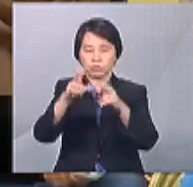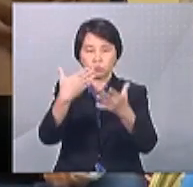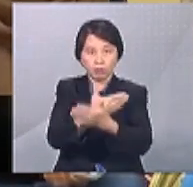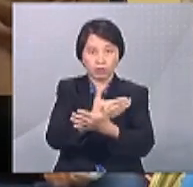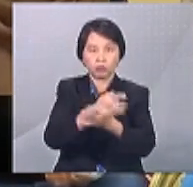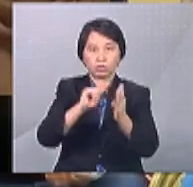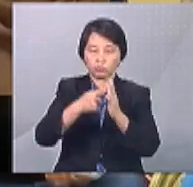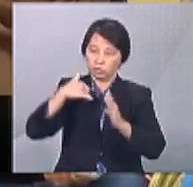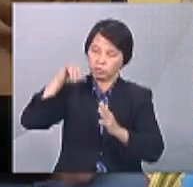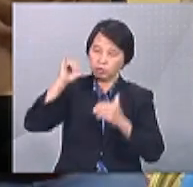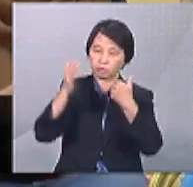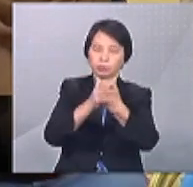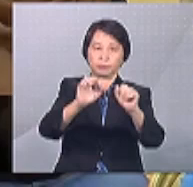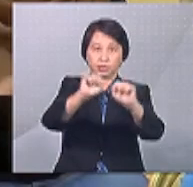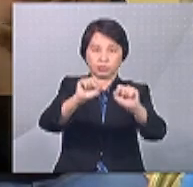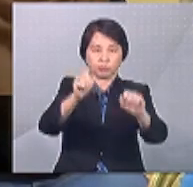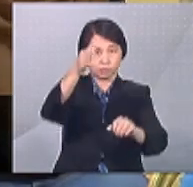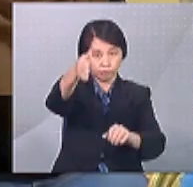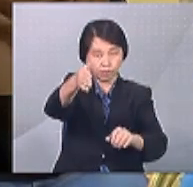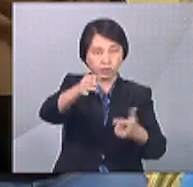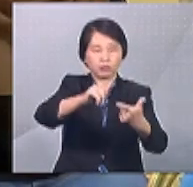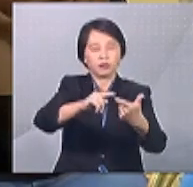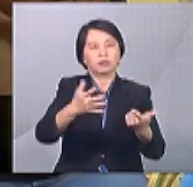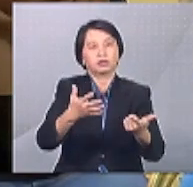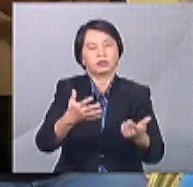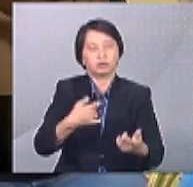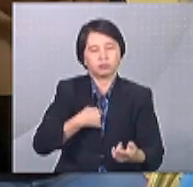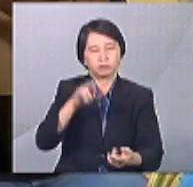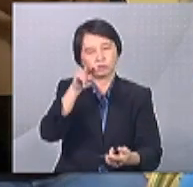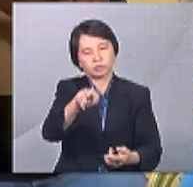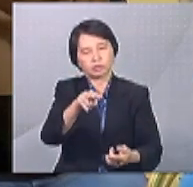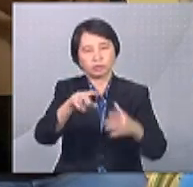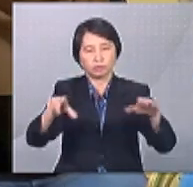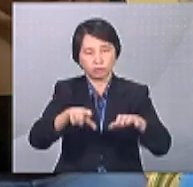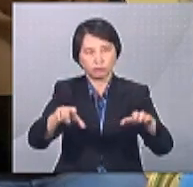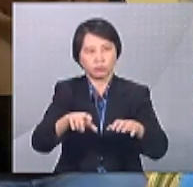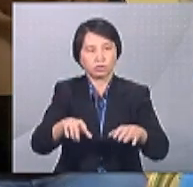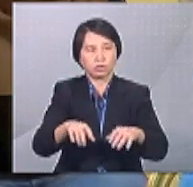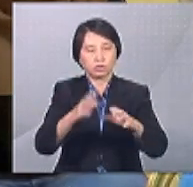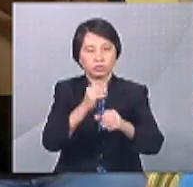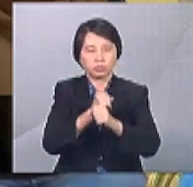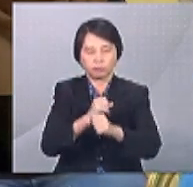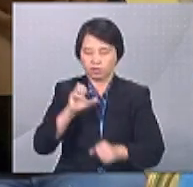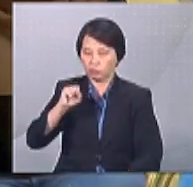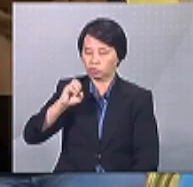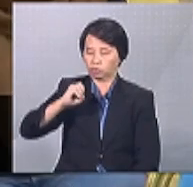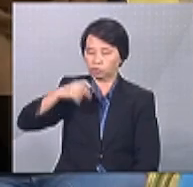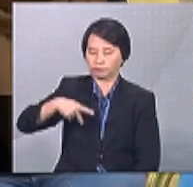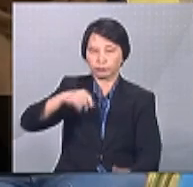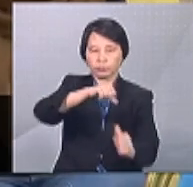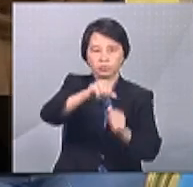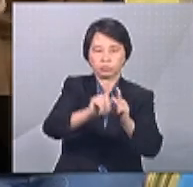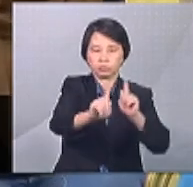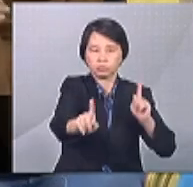mulai semalam hingga Selasa depan. Jadi, tinjauan yang dilakukan juga mendapati SOP social